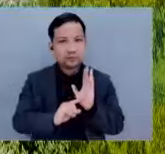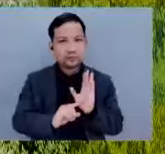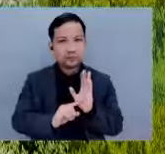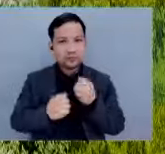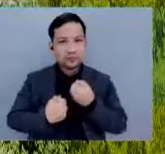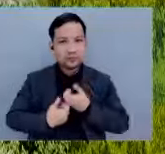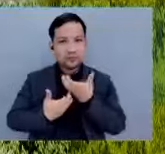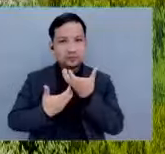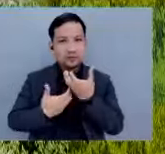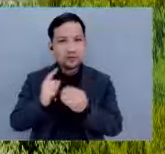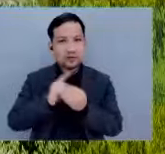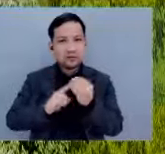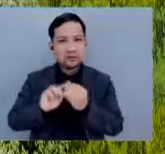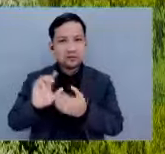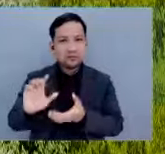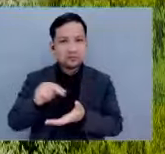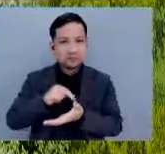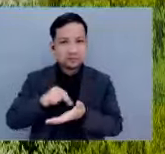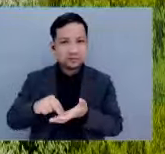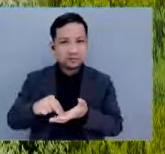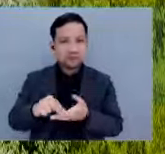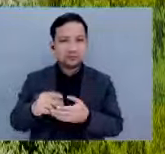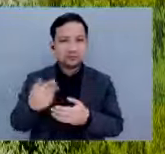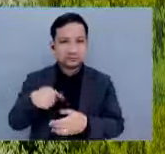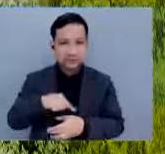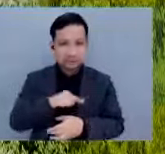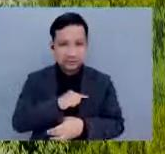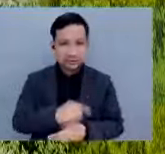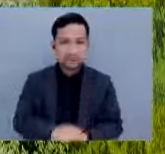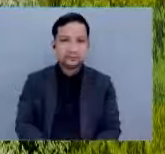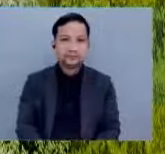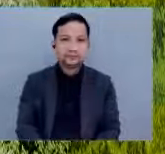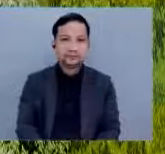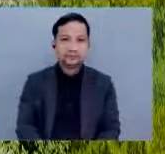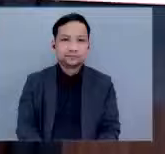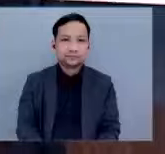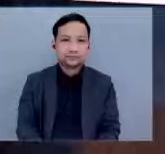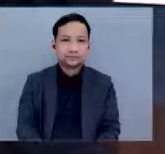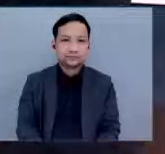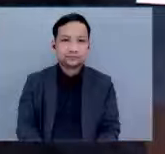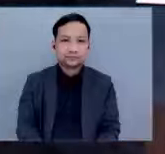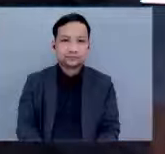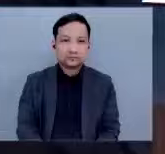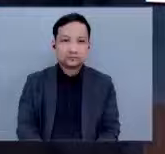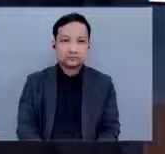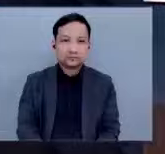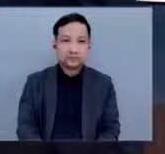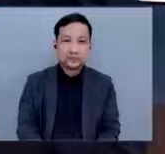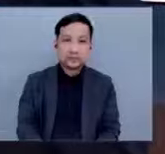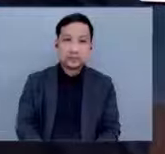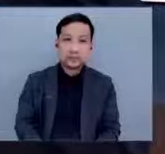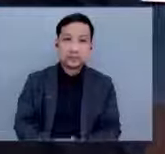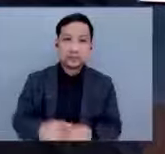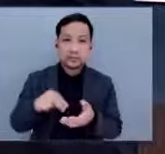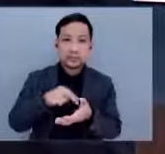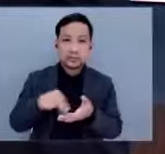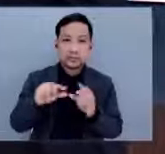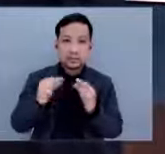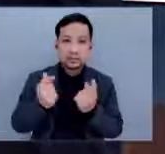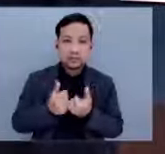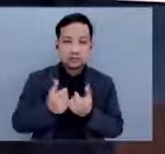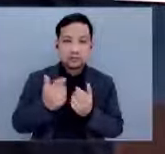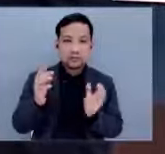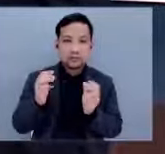sa pamamagitan po ng pagsayaw po namin. At saka I think what's nice also about having a dance group like this, you have a very nice support